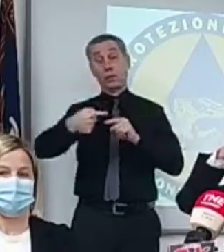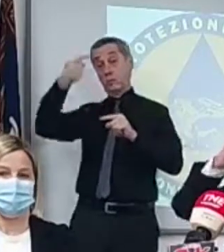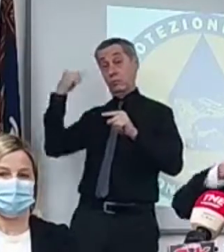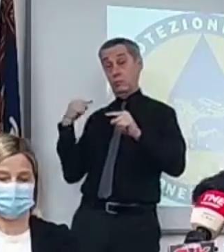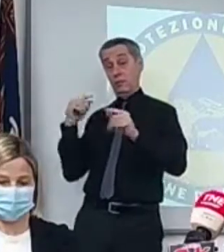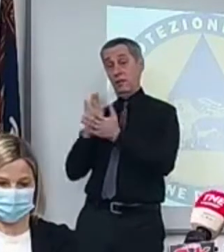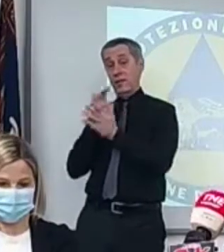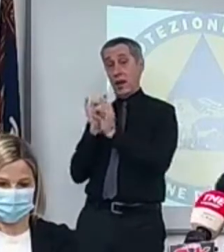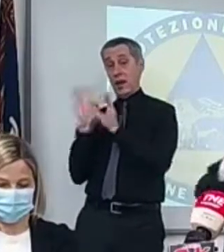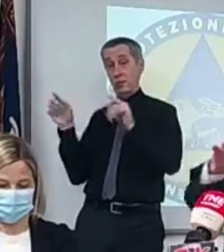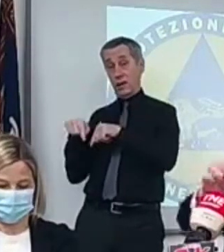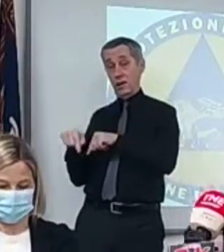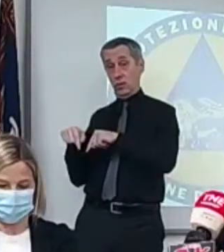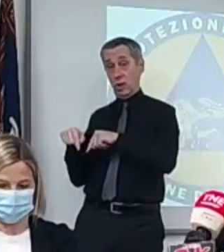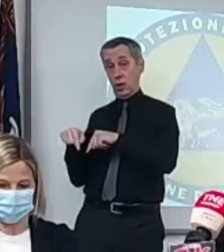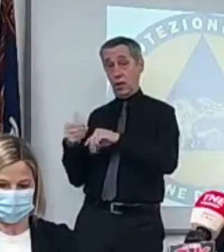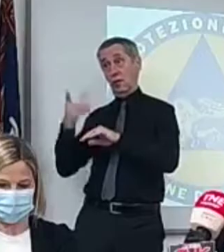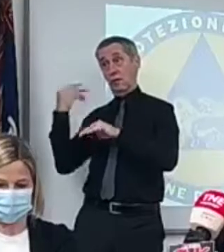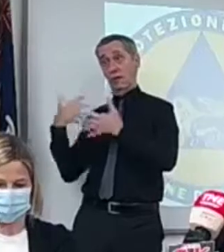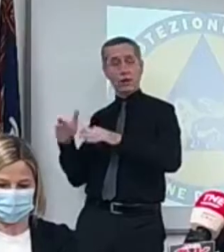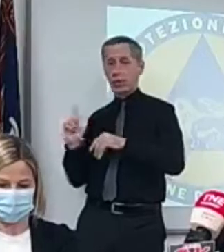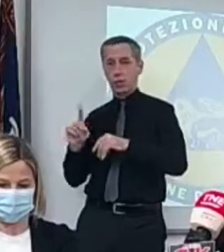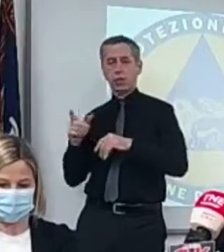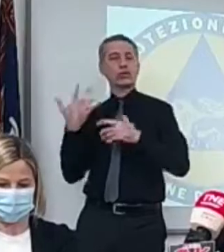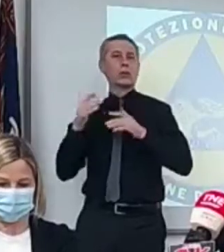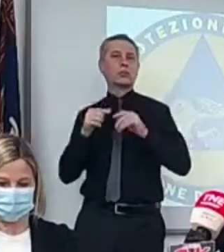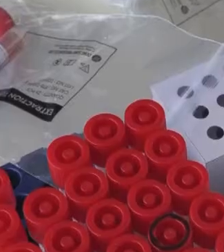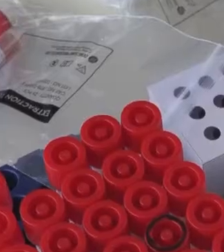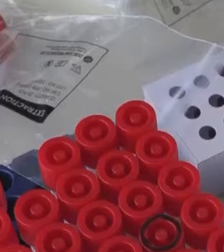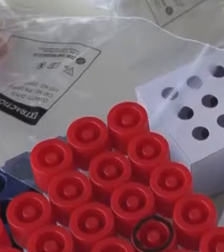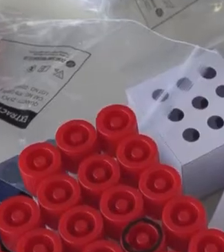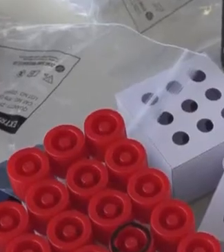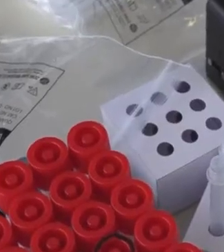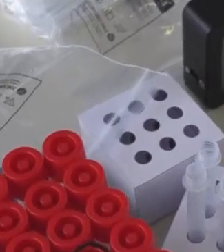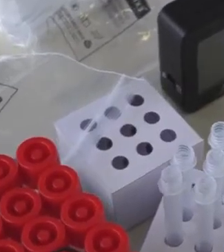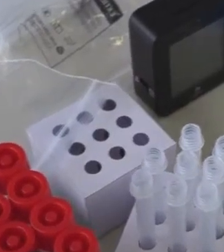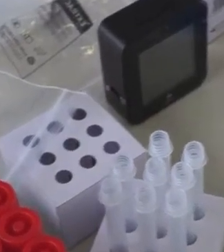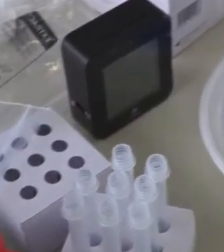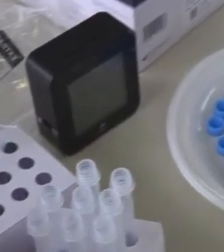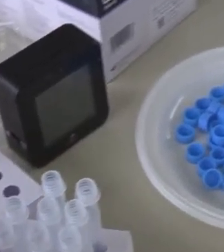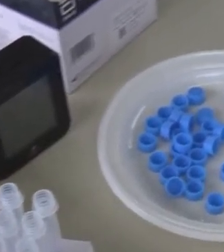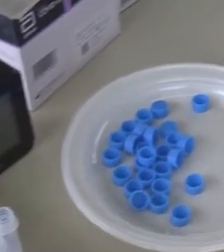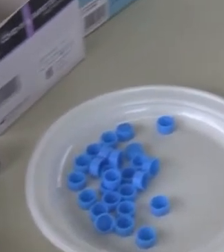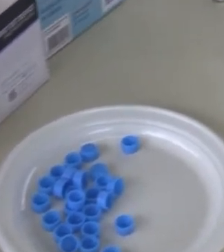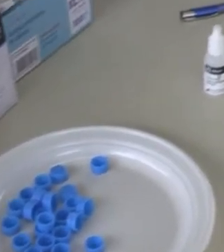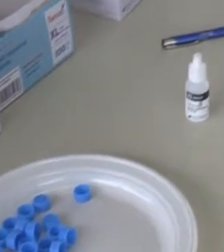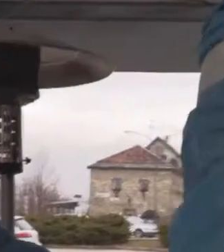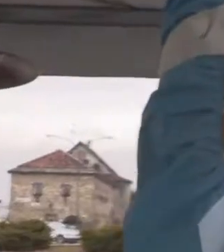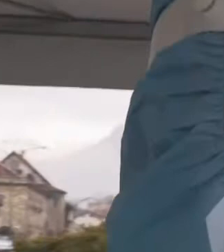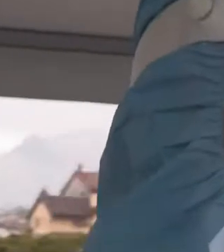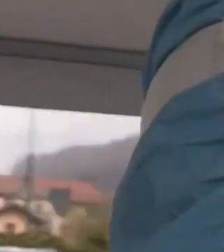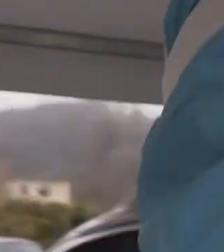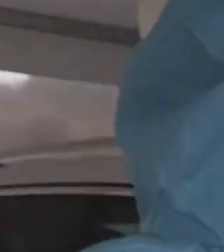liberazione, ma stiamo schierando tutta l'artiglieria in caso di. La nostra quota base, essendo in zona bianca, sono